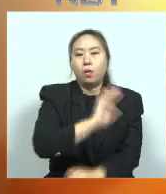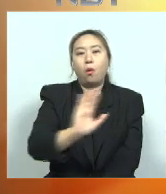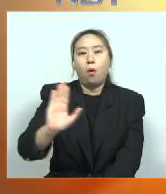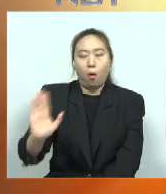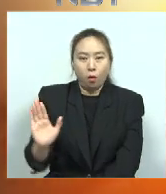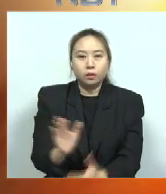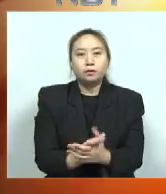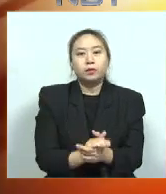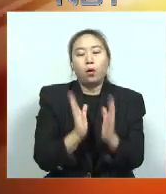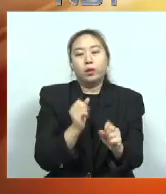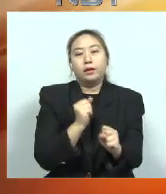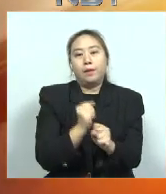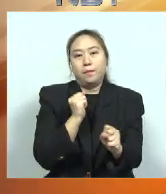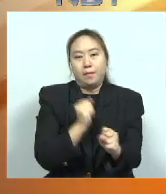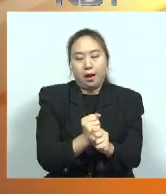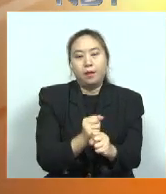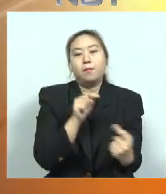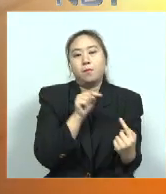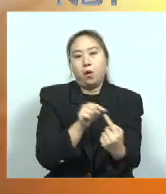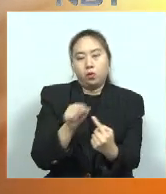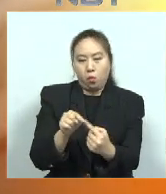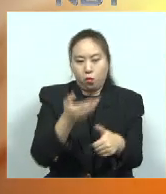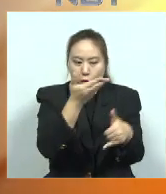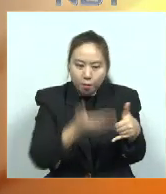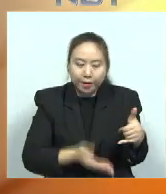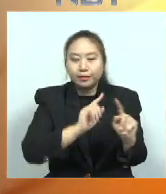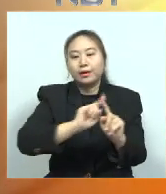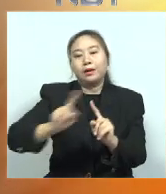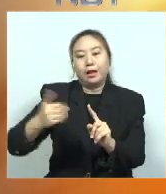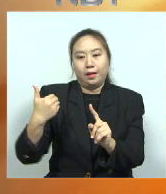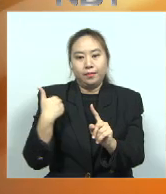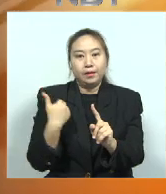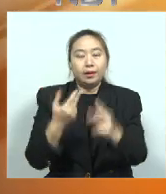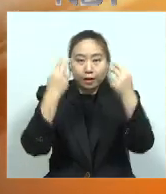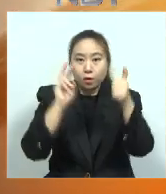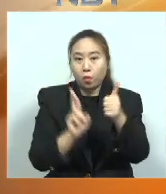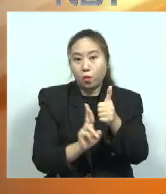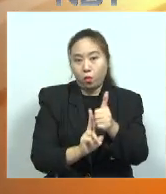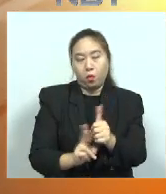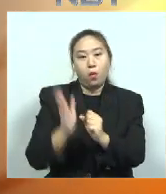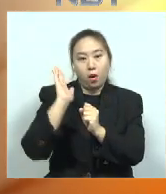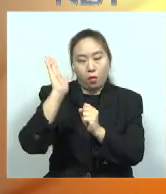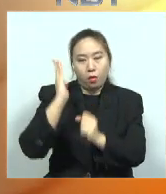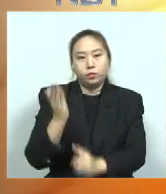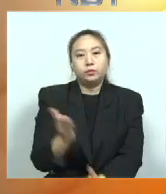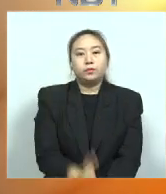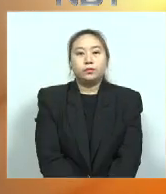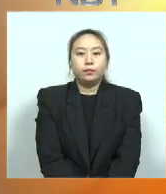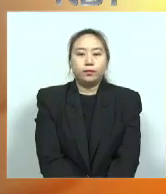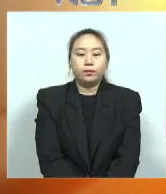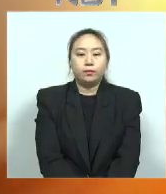เพื่อให้ได้บุคลากรที่เหมาะสมหลากหลายคุณสมบัติค่ะไปฟังเสียงท่านรองนายกรัฐมนตรีด้านกฎหมายกัน